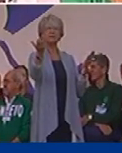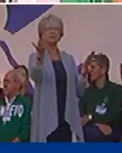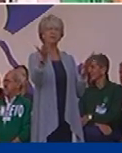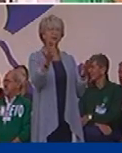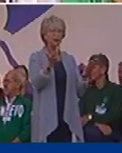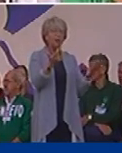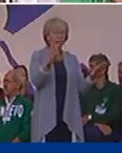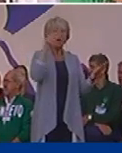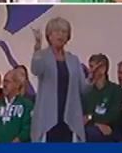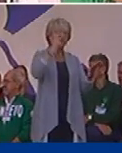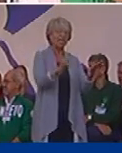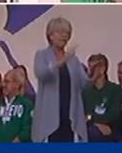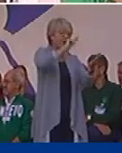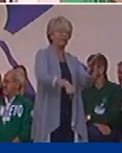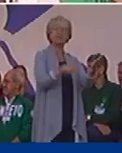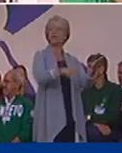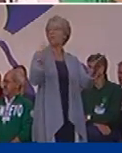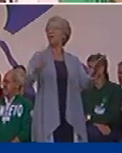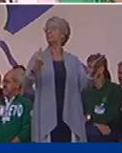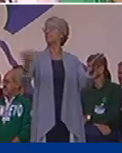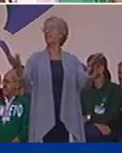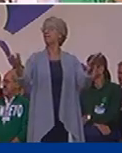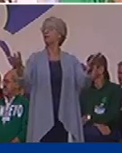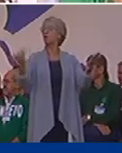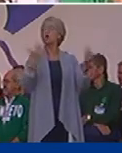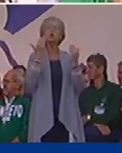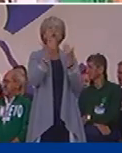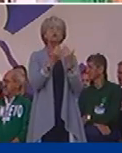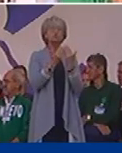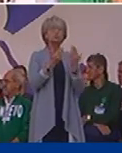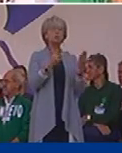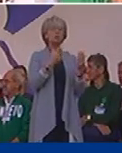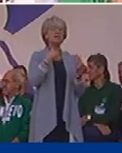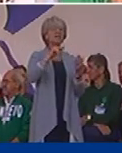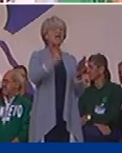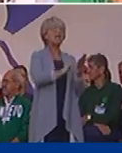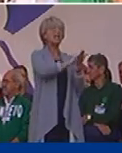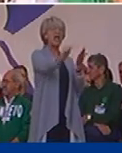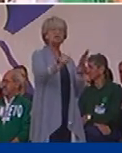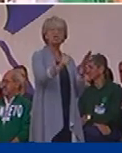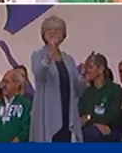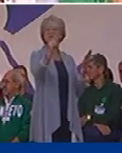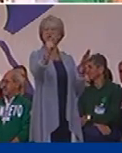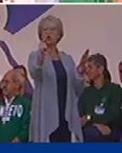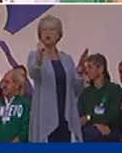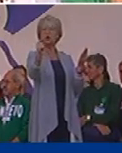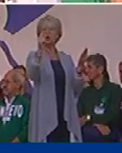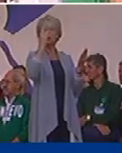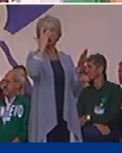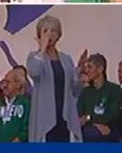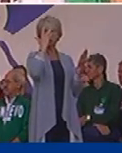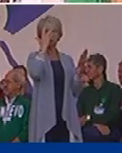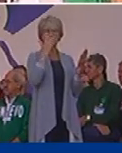E me lo devono firmare. Gli studi di settore li cancelliamo, sì o no?